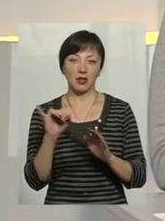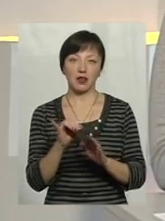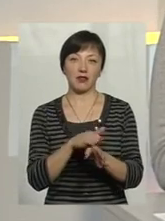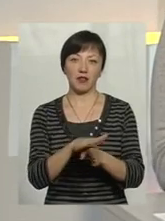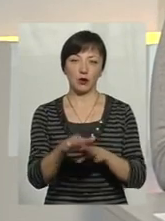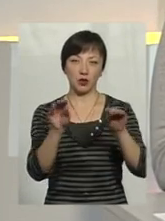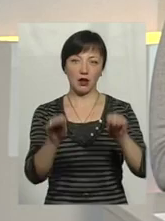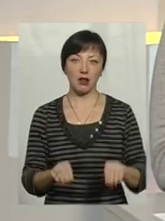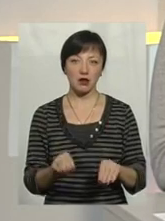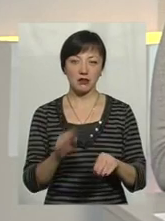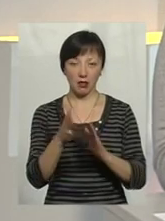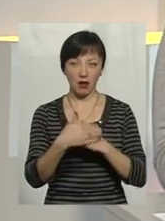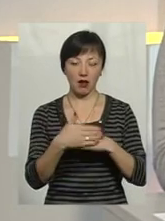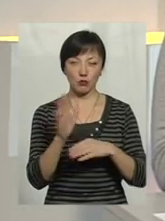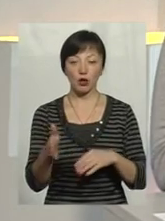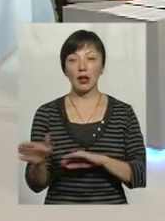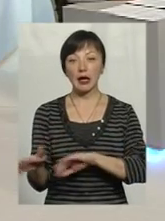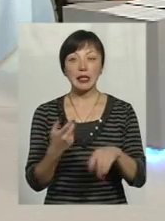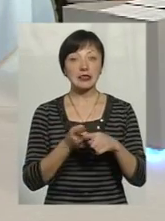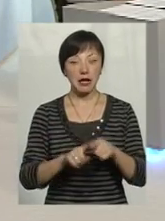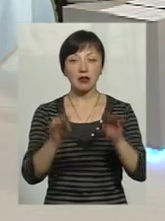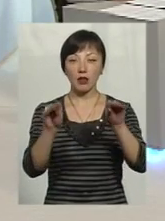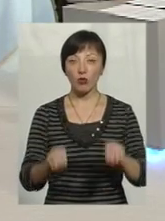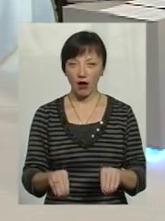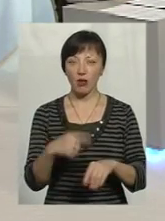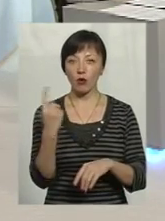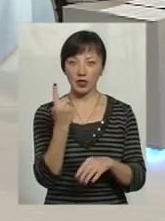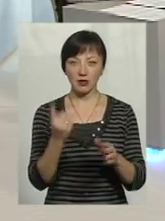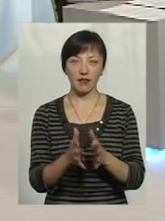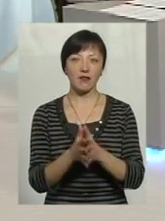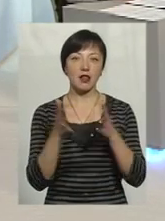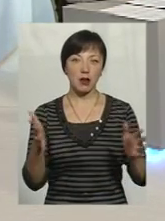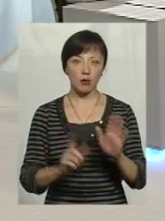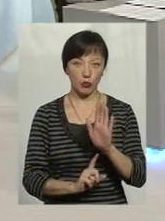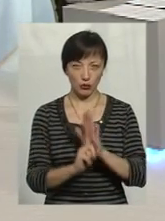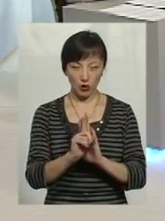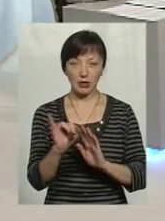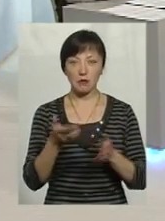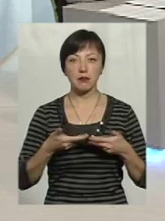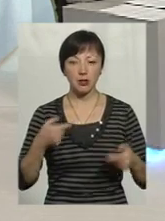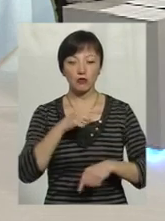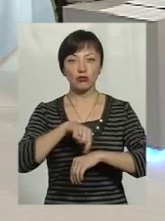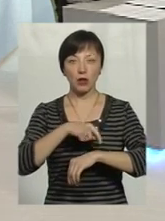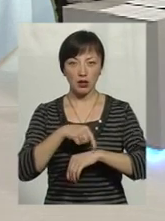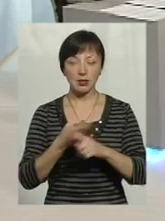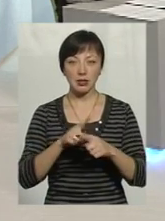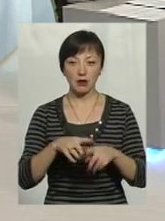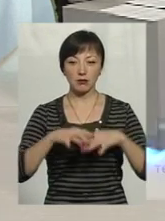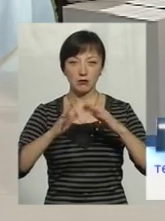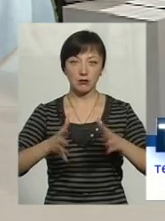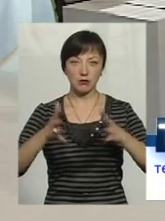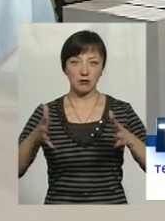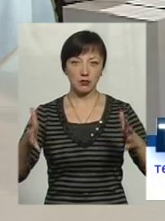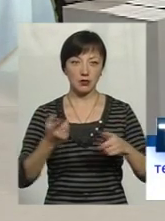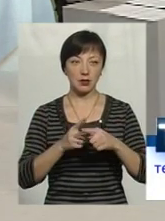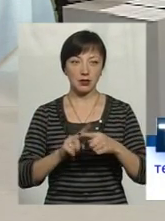правильно зрозуміла, ми можемо сказати, що це декларування – це такий один великий початок, І ми з роками, це як сніжний ком.